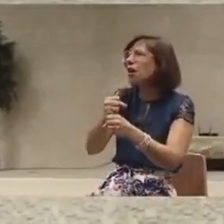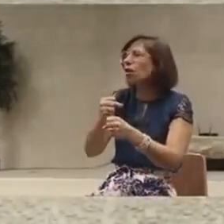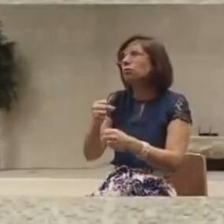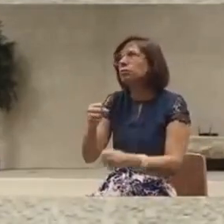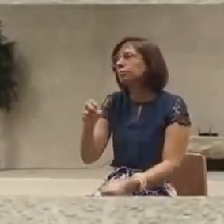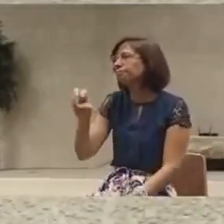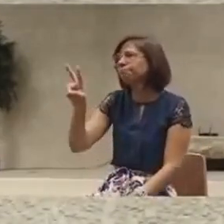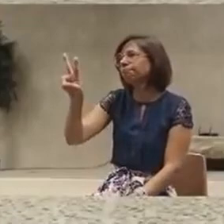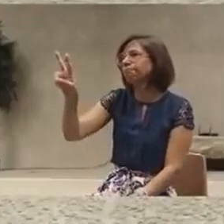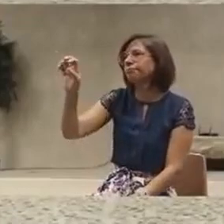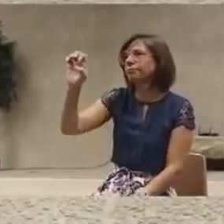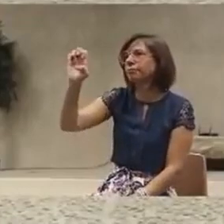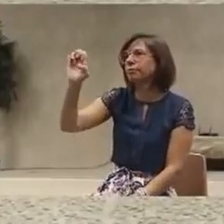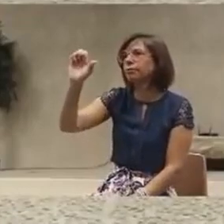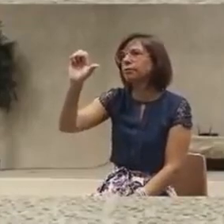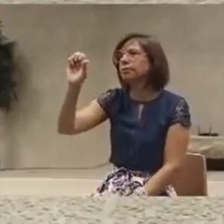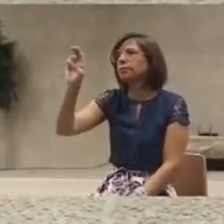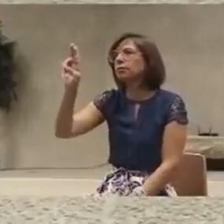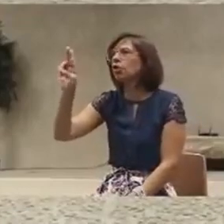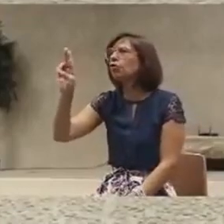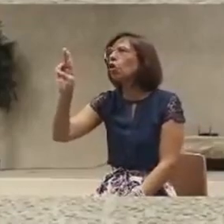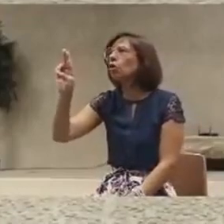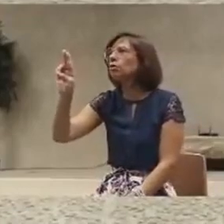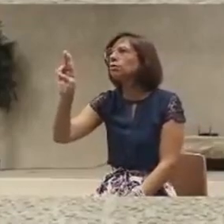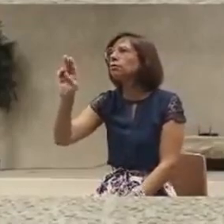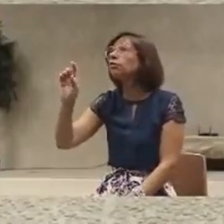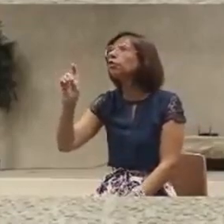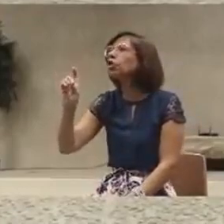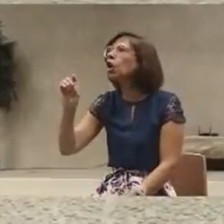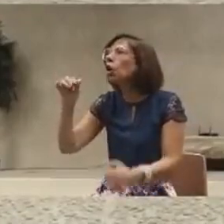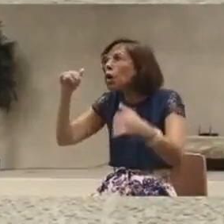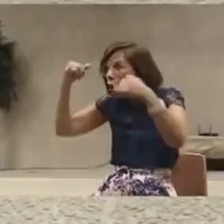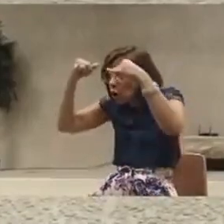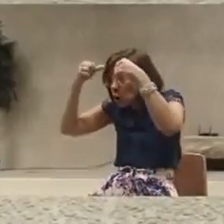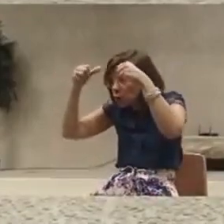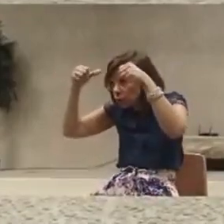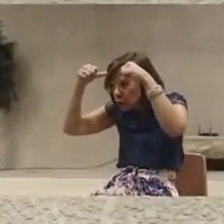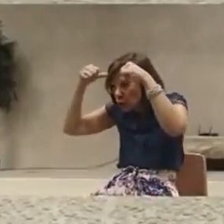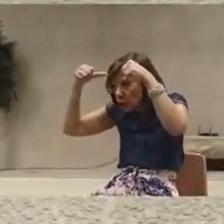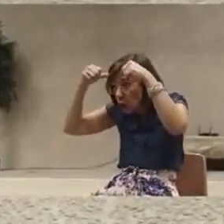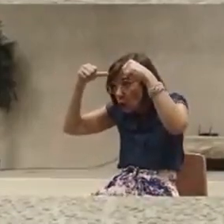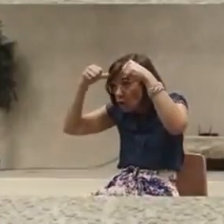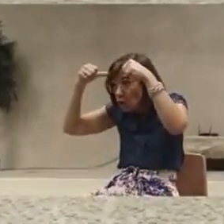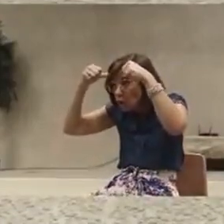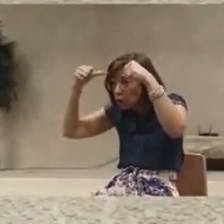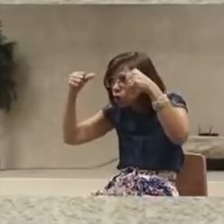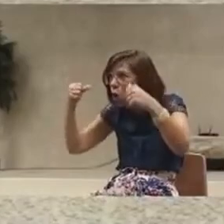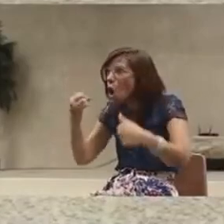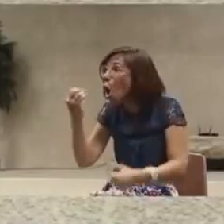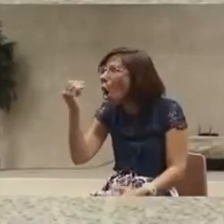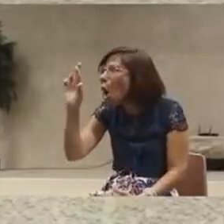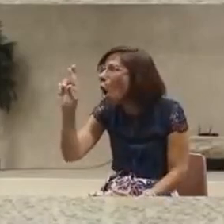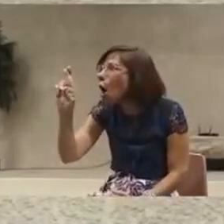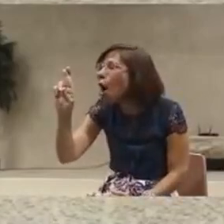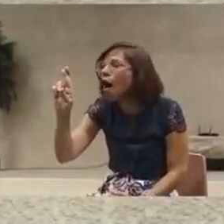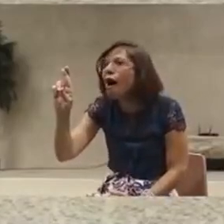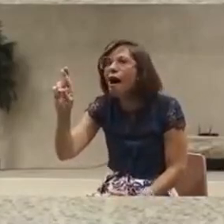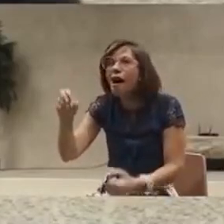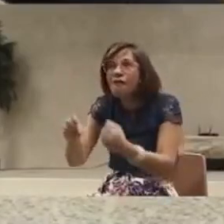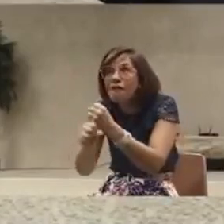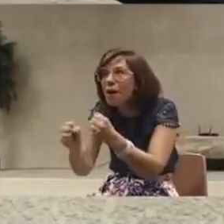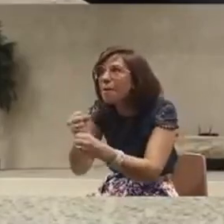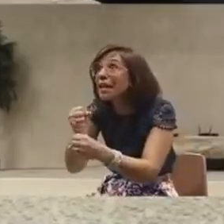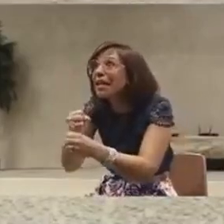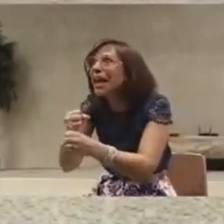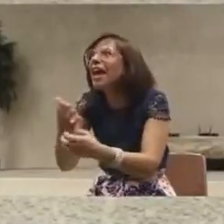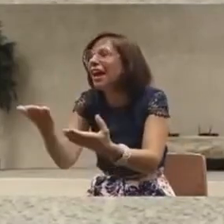d'Égypte. La réalité, c'est que Dieu était en train de préparer un chemin pour eux et leur indiquer